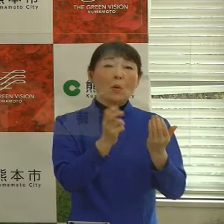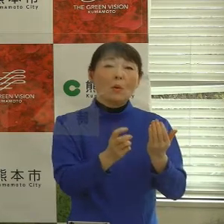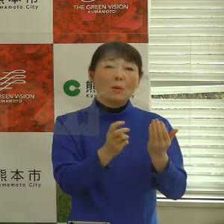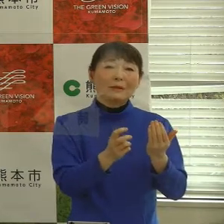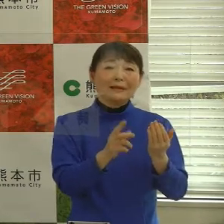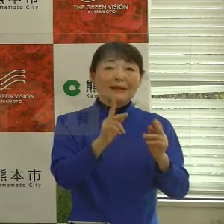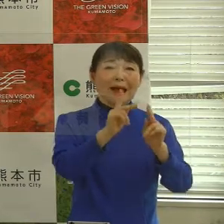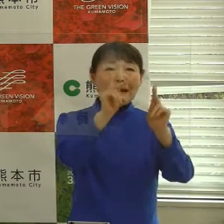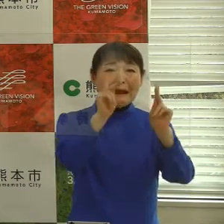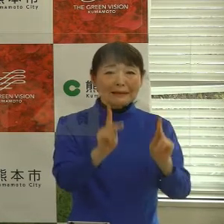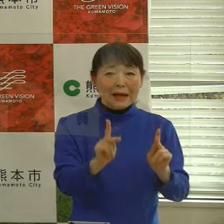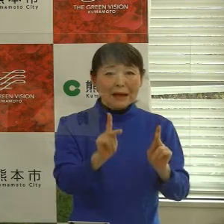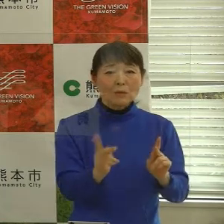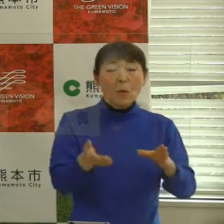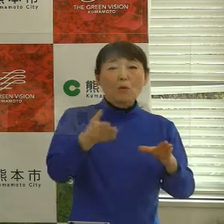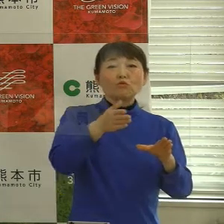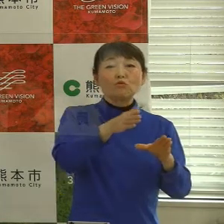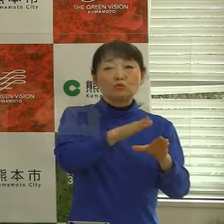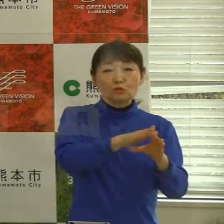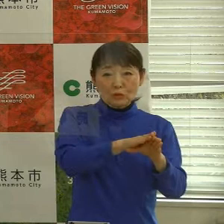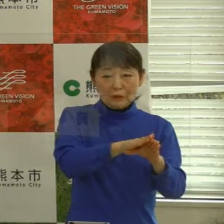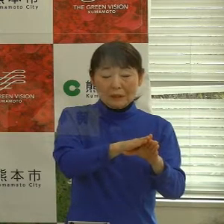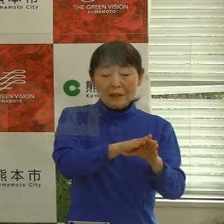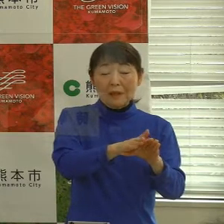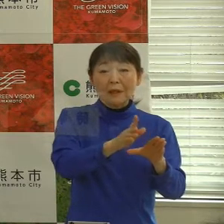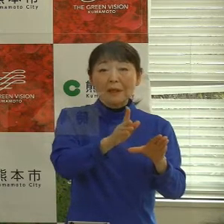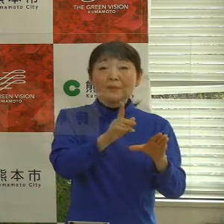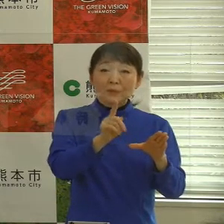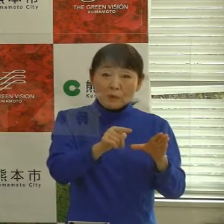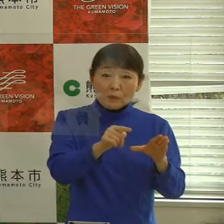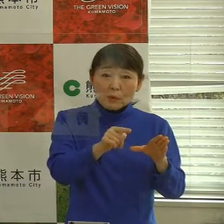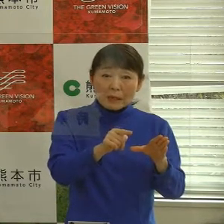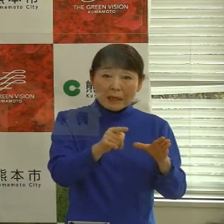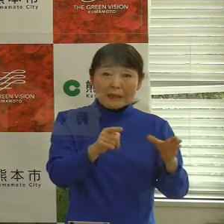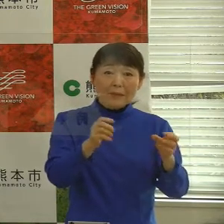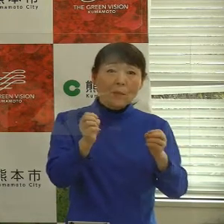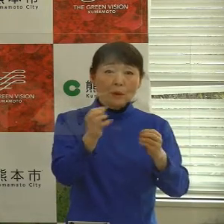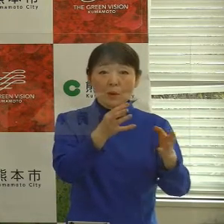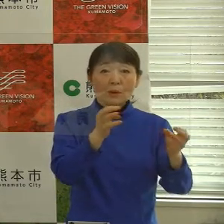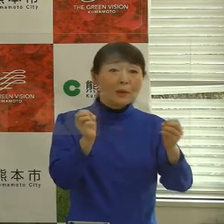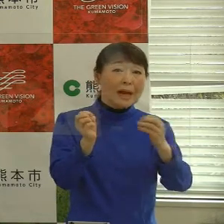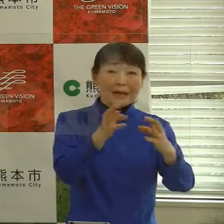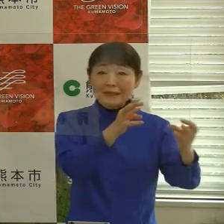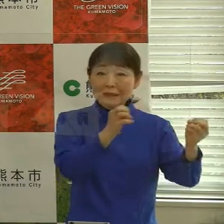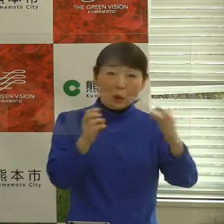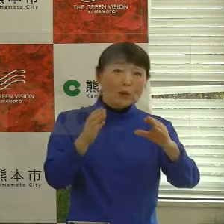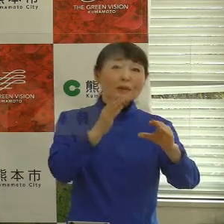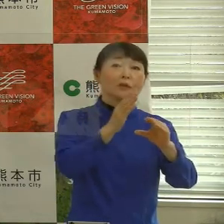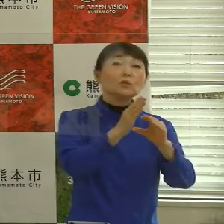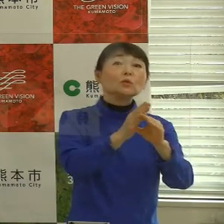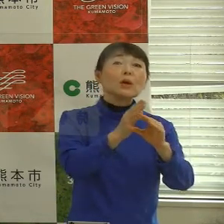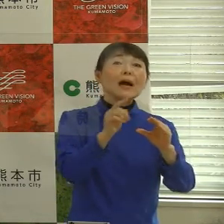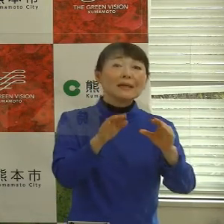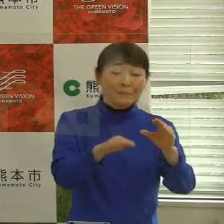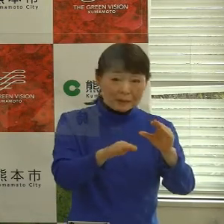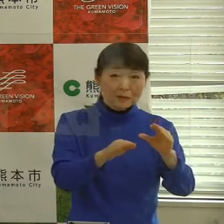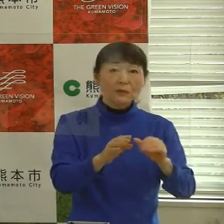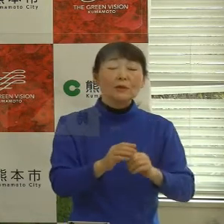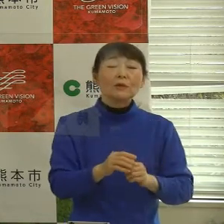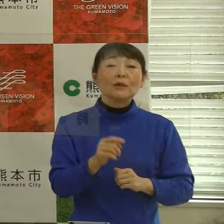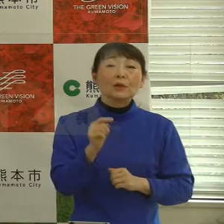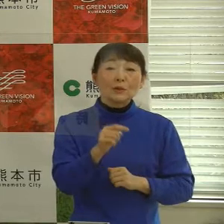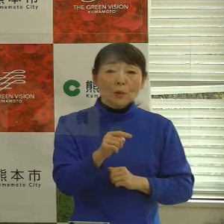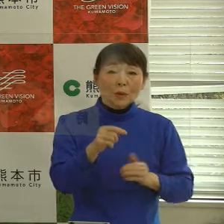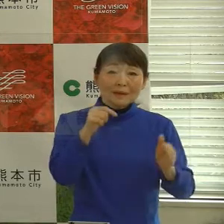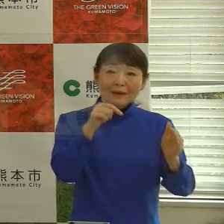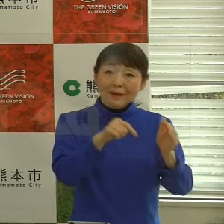課題も含めてですけれども、今カンファレンスの中でいろいろとやり取りをさせていただいているということでありますので、今後もまた